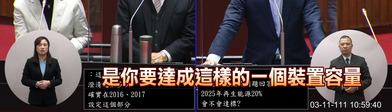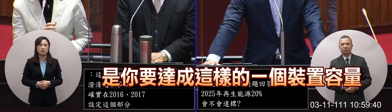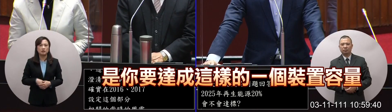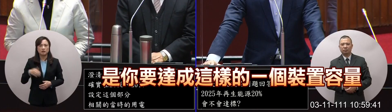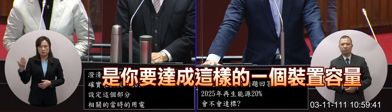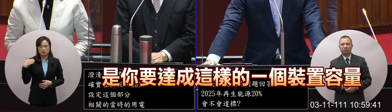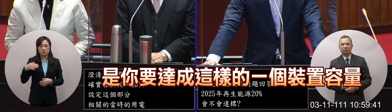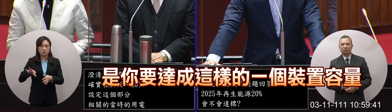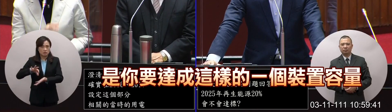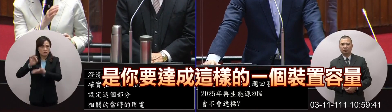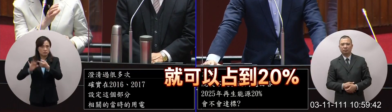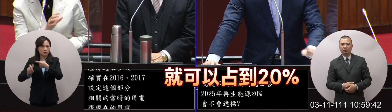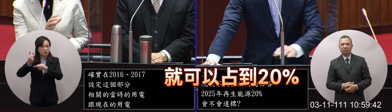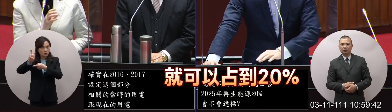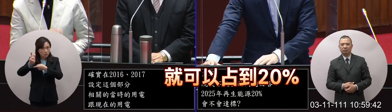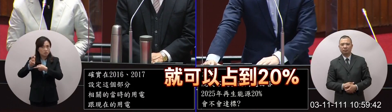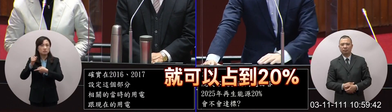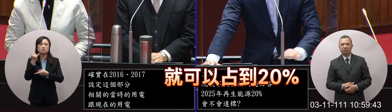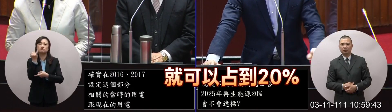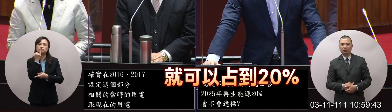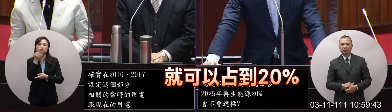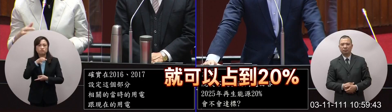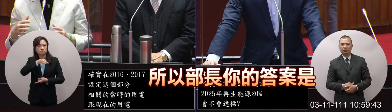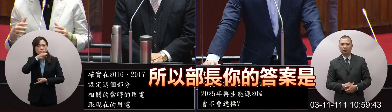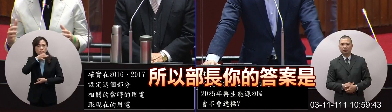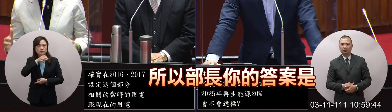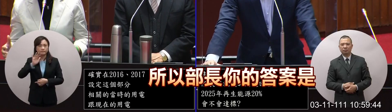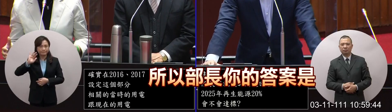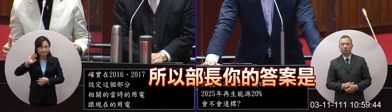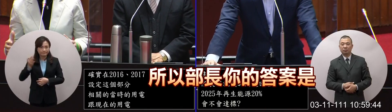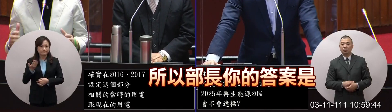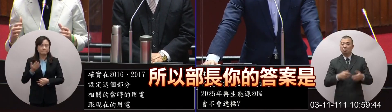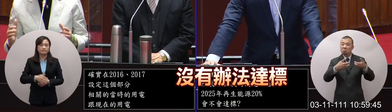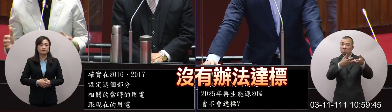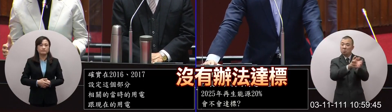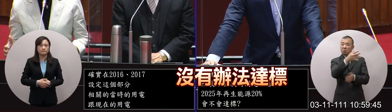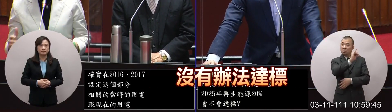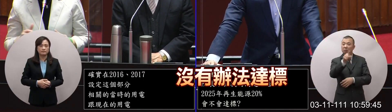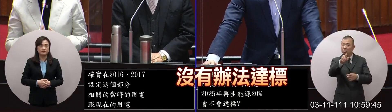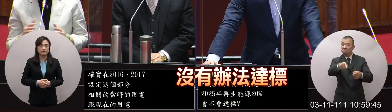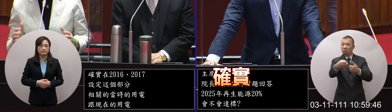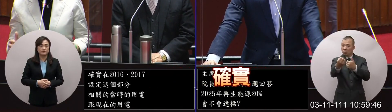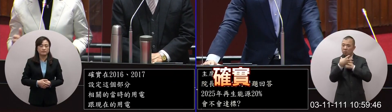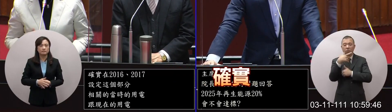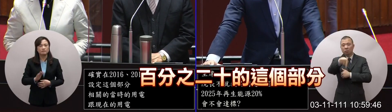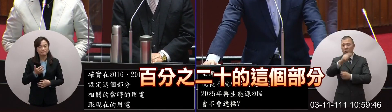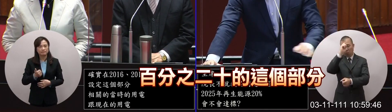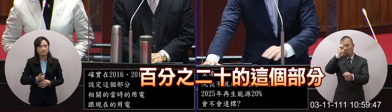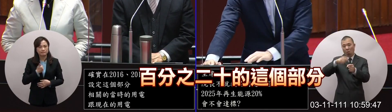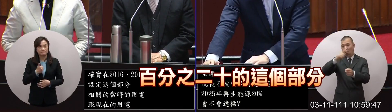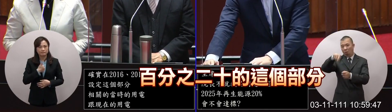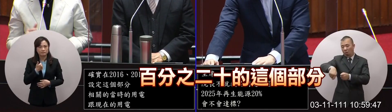成这样的一个装置容量就可以占到20%。 所以部长，你的答案是没办法达标。 确实，